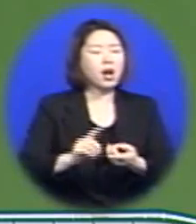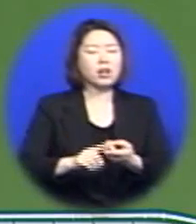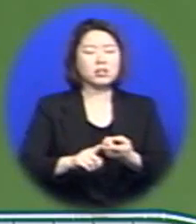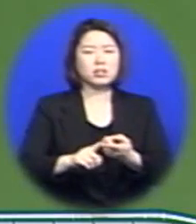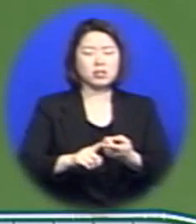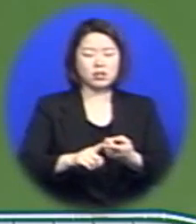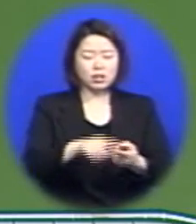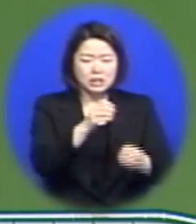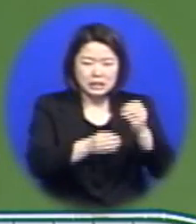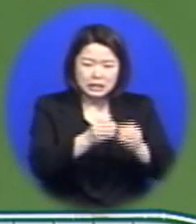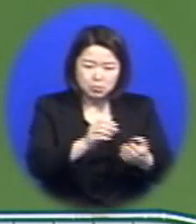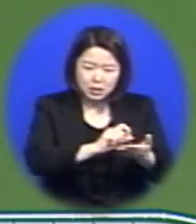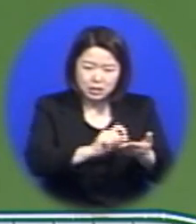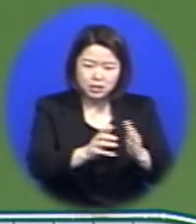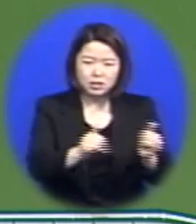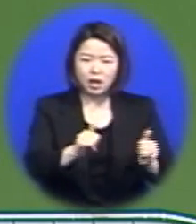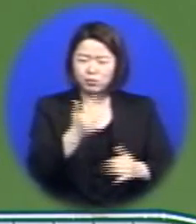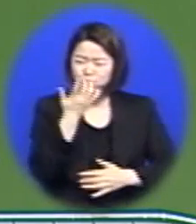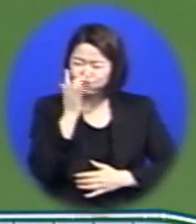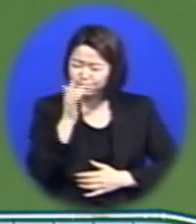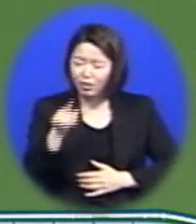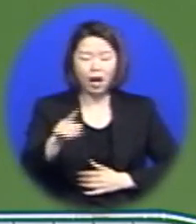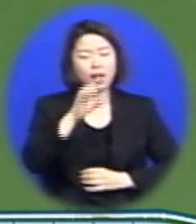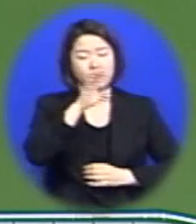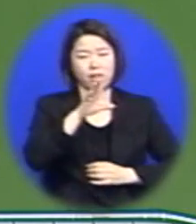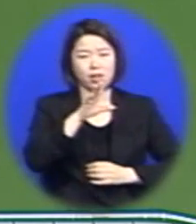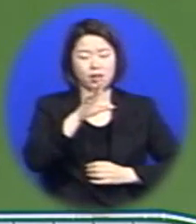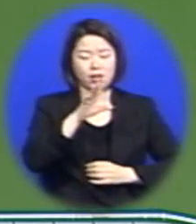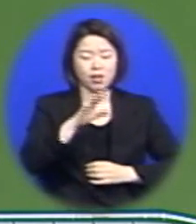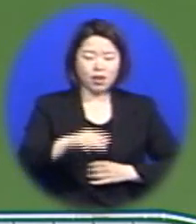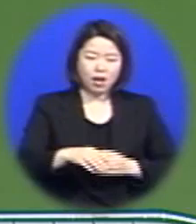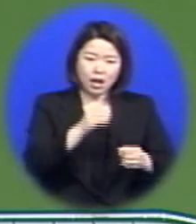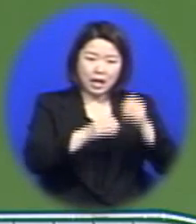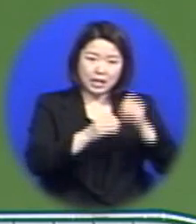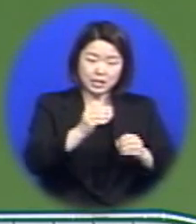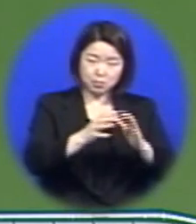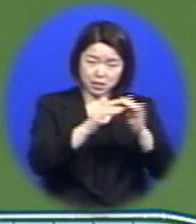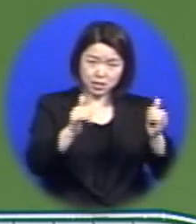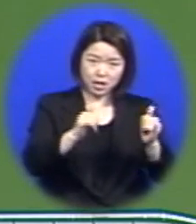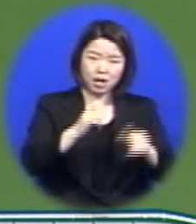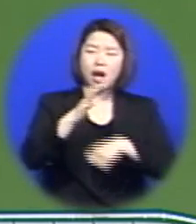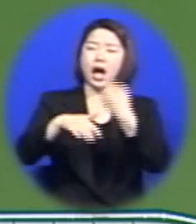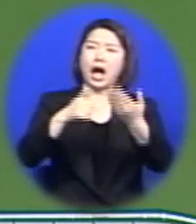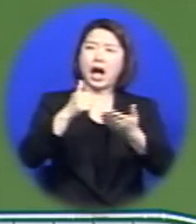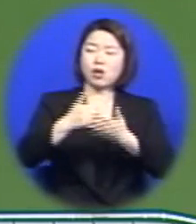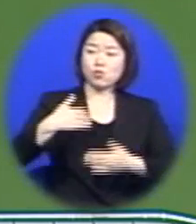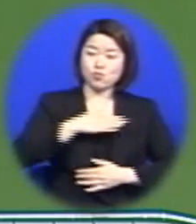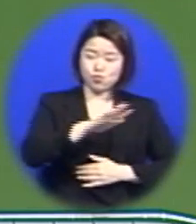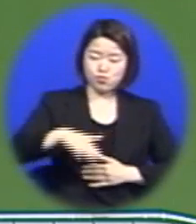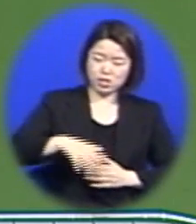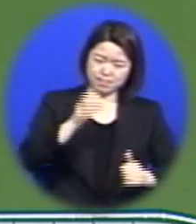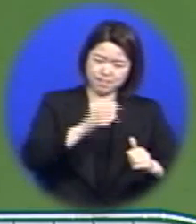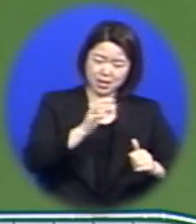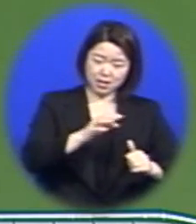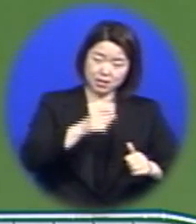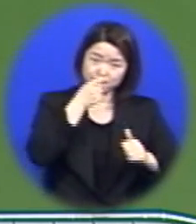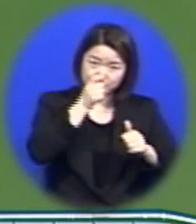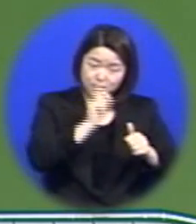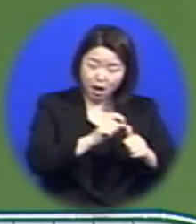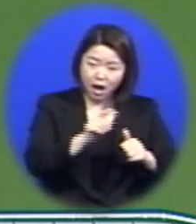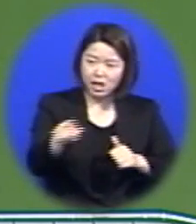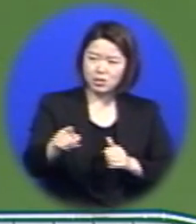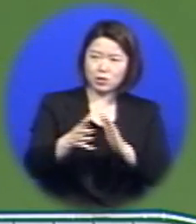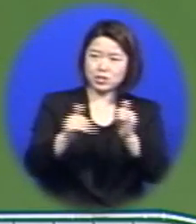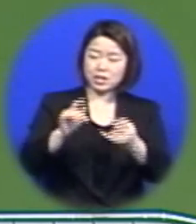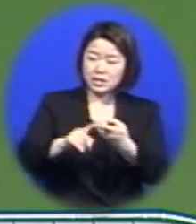기자는 도무지 할 수가 없어요 10절 말씀에 하나님 우리를 모욕하는 저 대적자를 언제까지 그대로